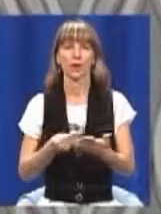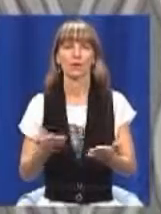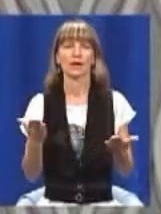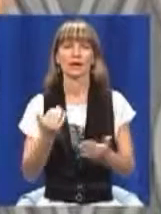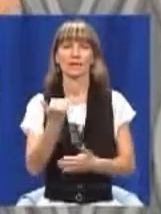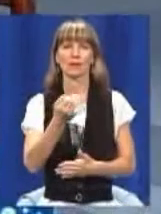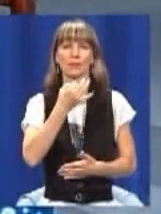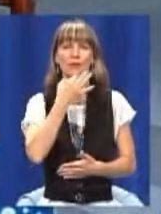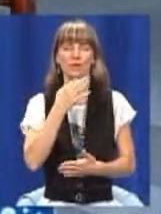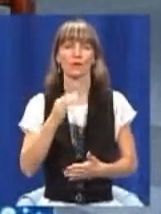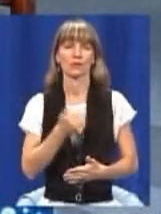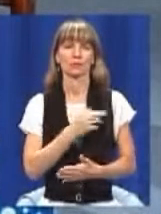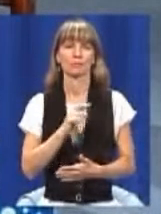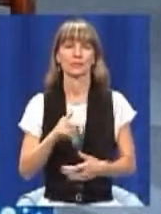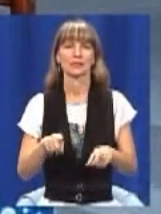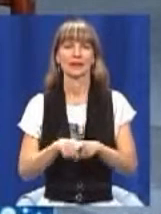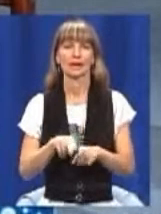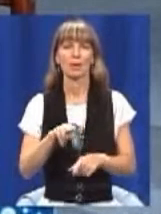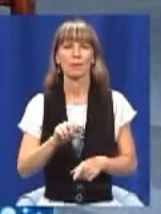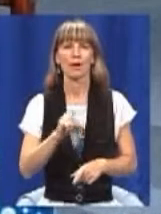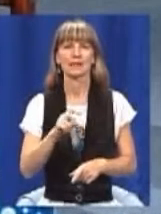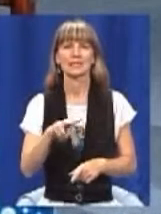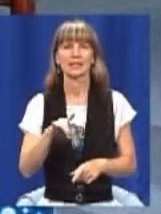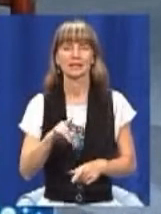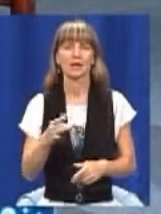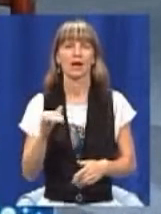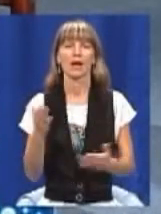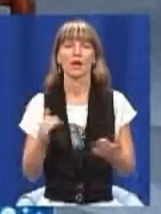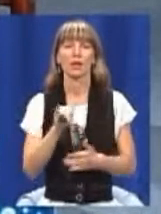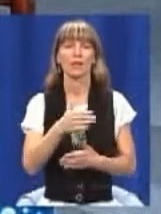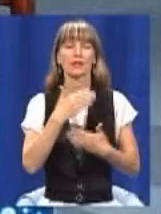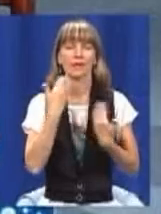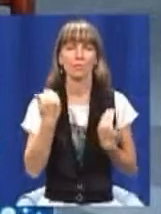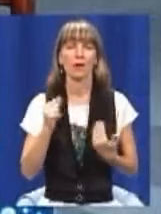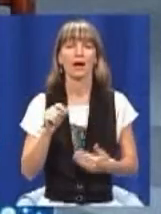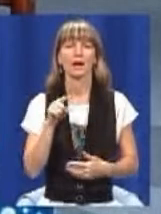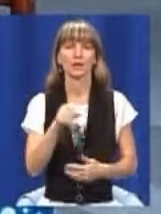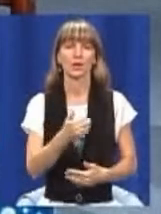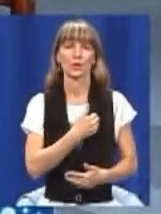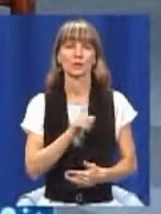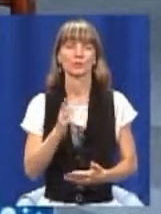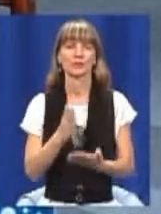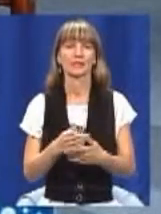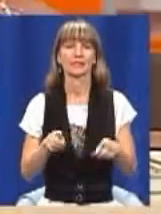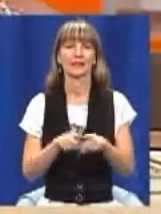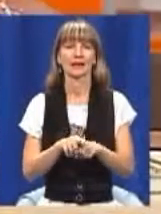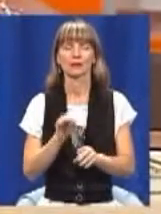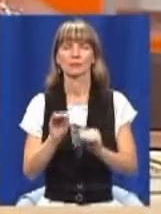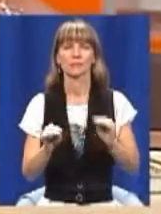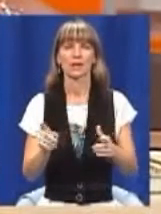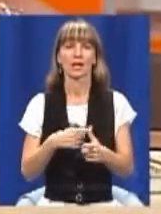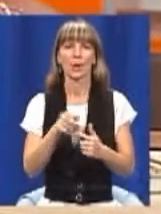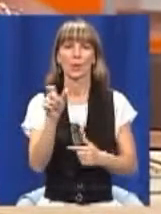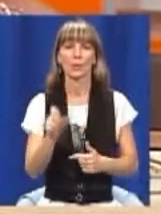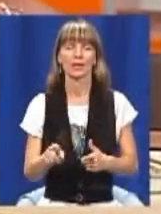подобається. Хотіла б якусь от таку, знаєш, такі пазли, на яких, ну, от яких в тебе немає, але ти б хотіла, що, знаєш, є такий предмет або об'єкт, чи людина, чи